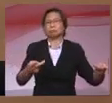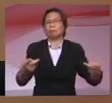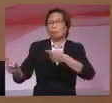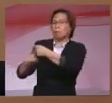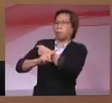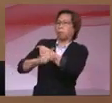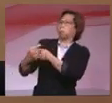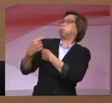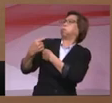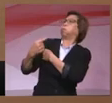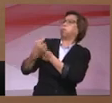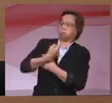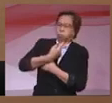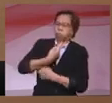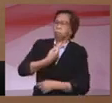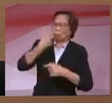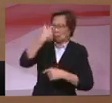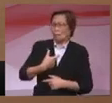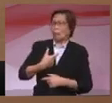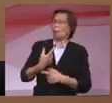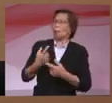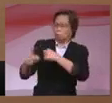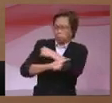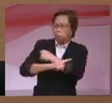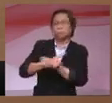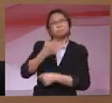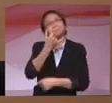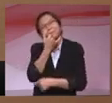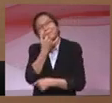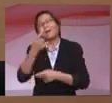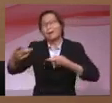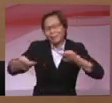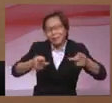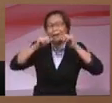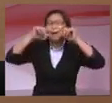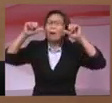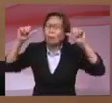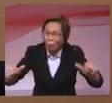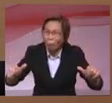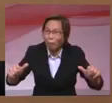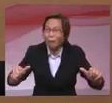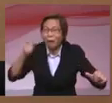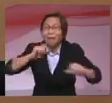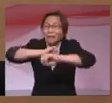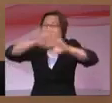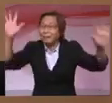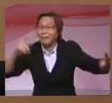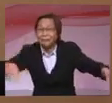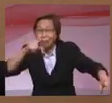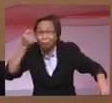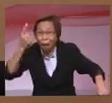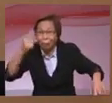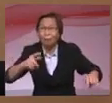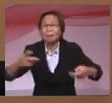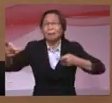dikenakan tindakan. Itu tidak betul. Sebab saya sebutkan kenderaan awam. Very clear, saya rasa jelas.